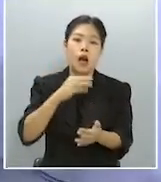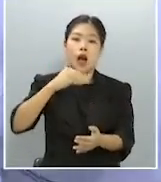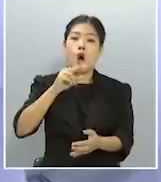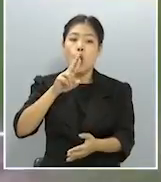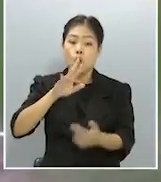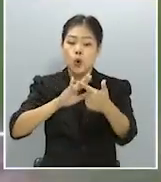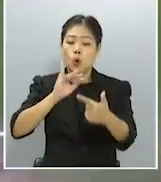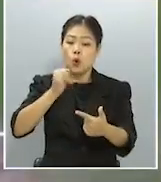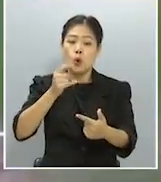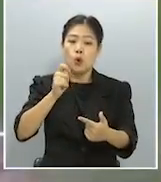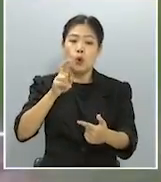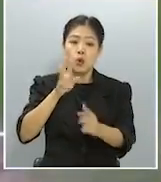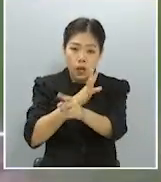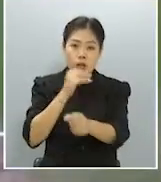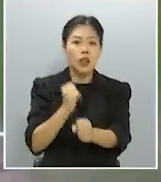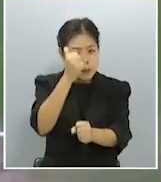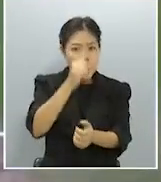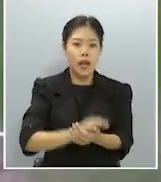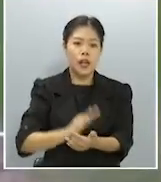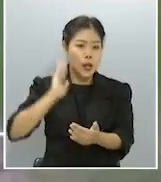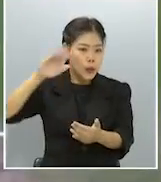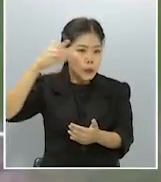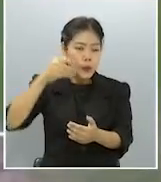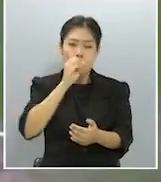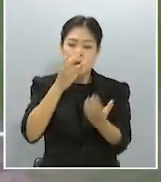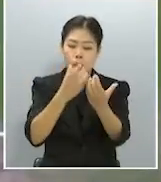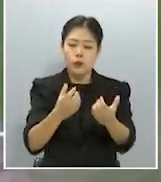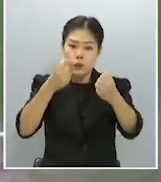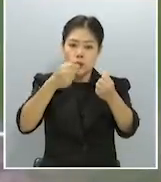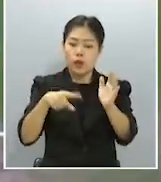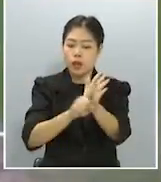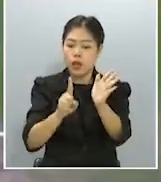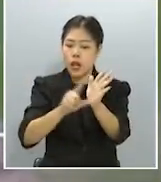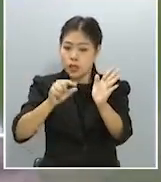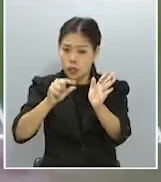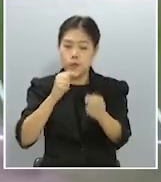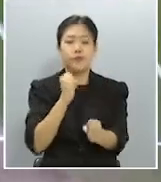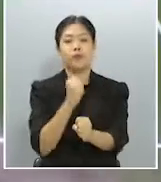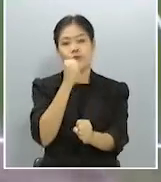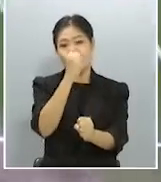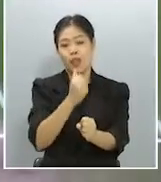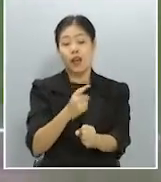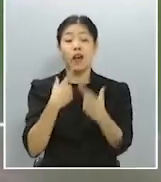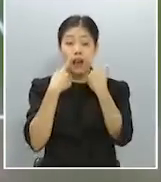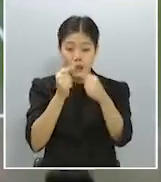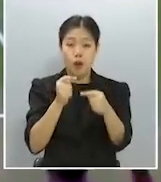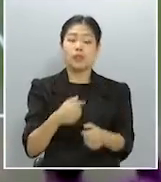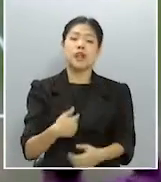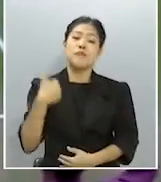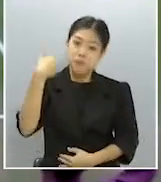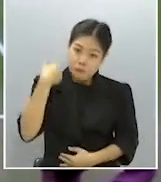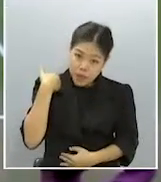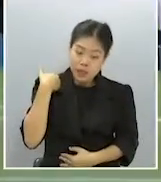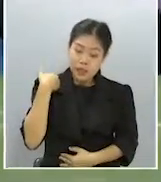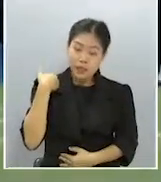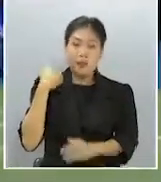ายราฟาเอลนาดาลมาทีหลังก็ทำลายอีกดังนั้นการได้แชมป์แกรนด์สแลม20รายการของโรเจอร์เฟเดเลอร์ครับก็ตอบแบบฝรั่งอย่างที่ว่านะครับว่าอาจจะ